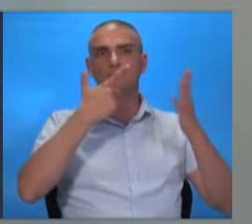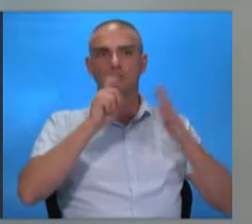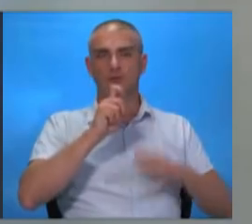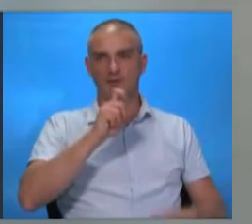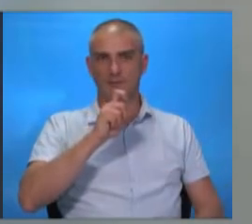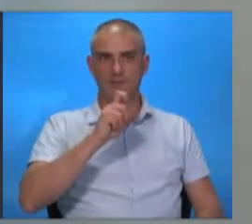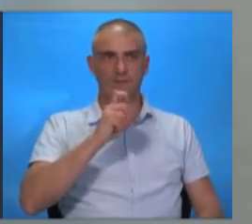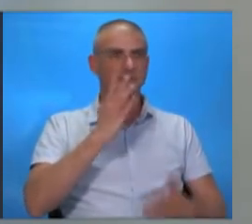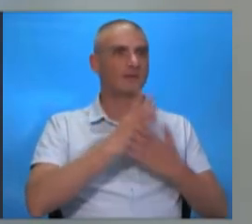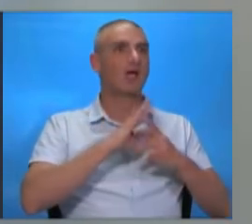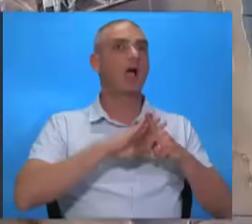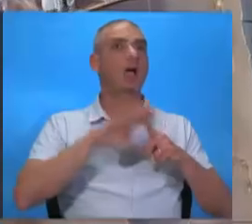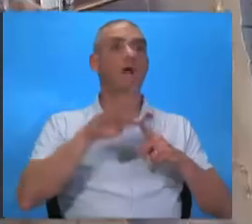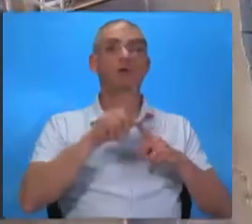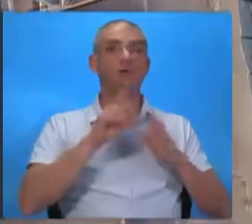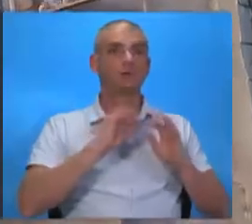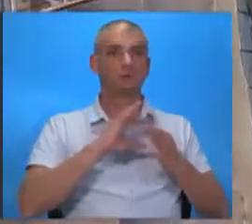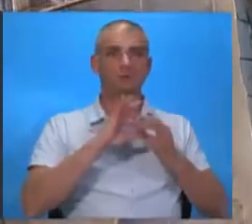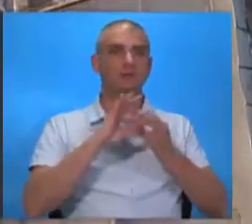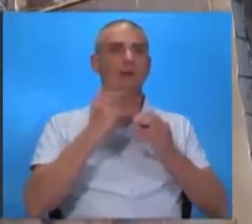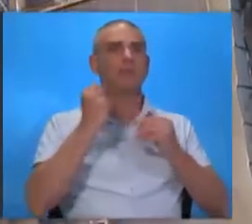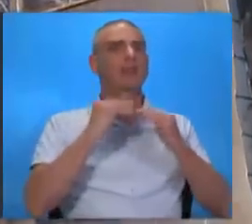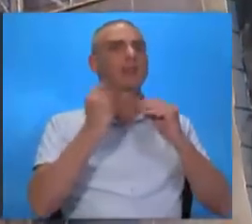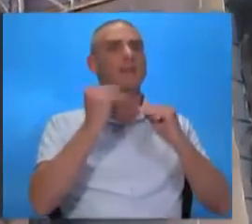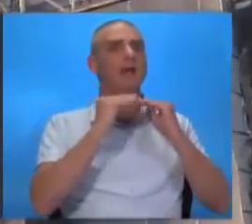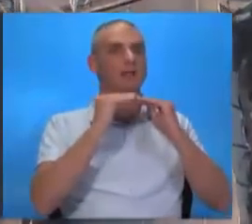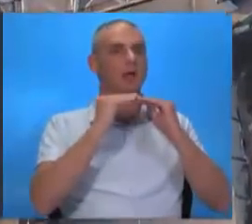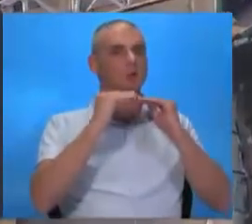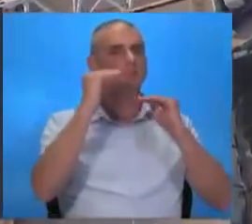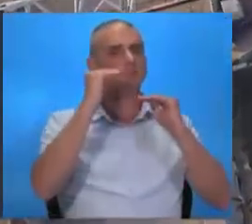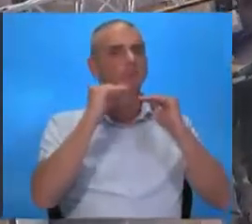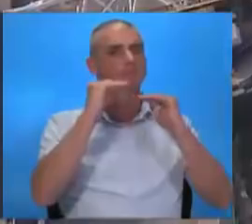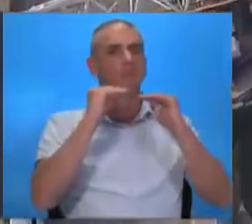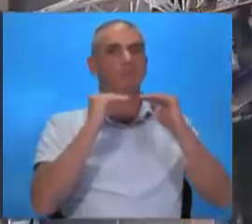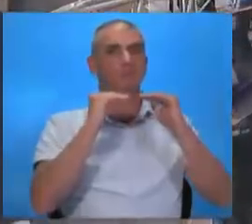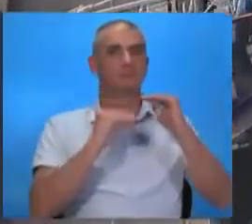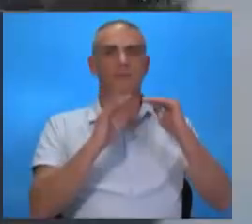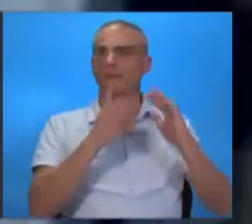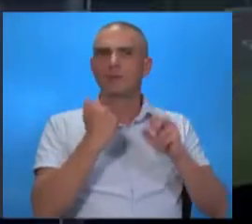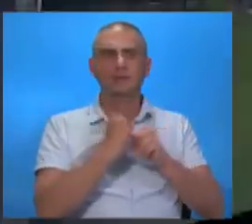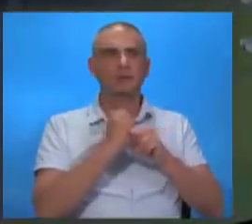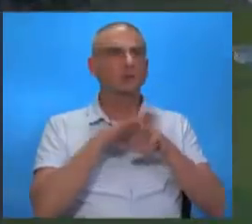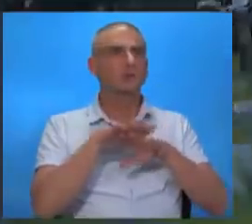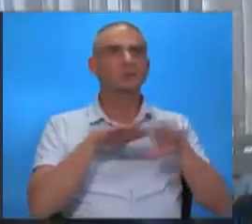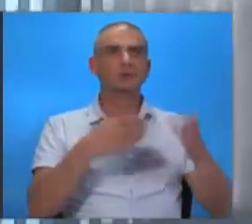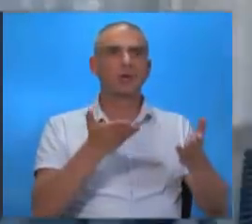2,870. כבר 4 חודשים ברציפות שמדד מחירי הדירות מצביע על ירידה. אבל מה זה עושה בשטח?